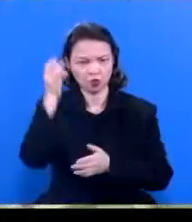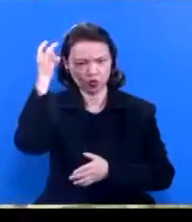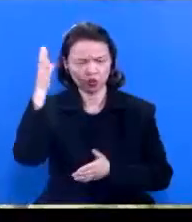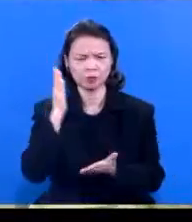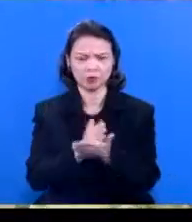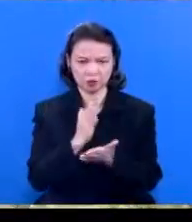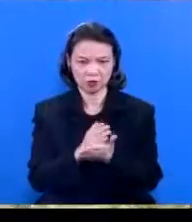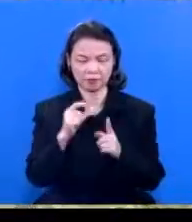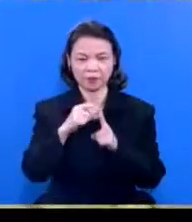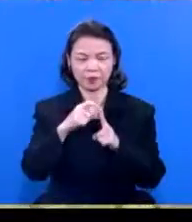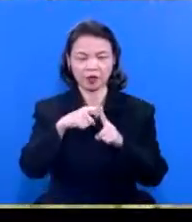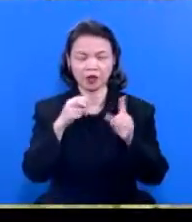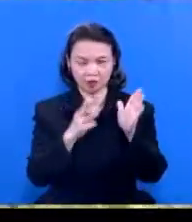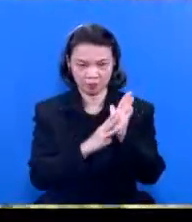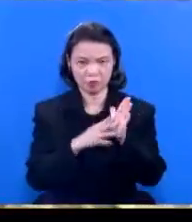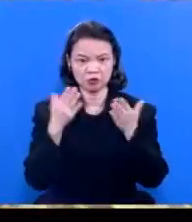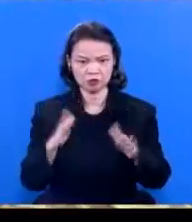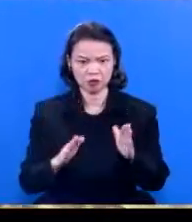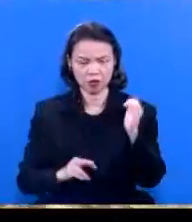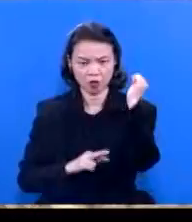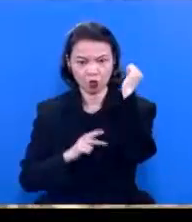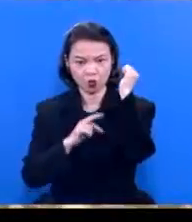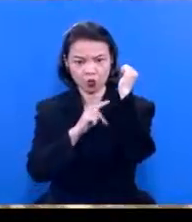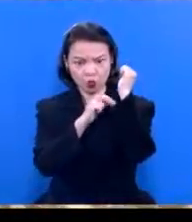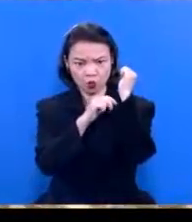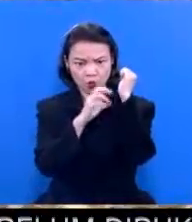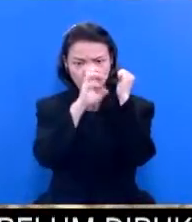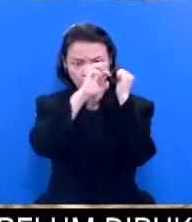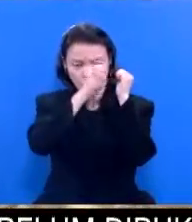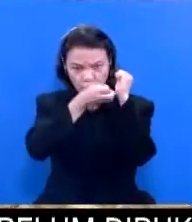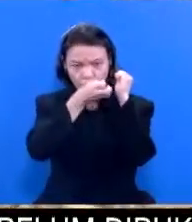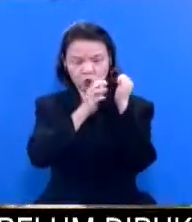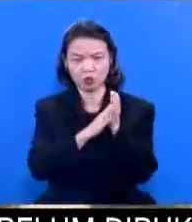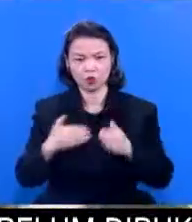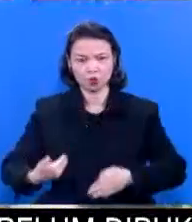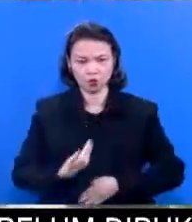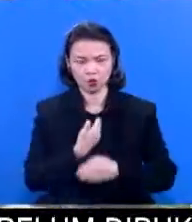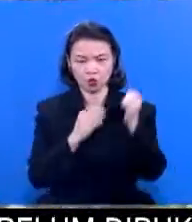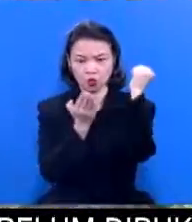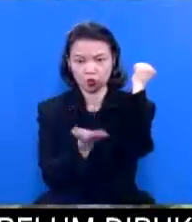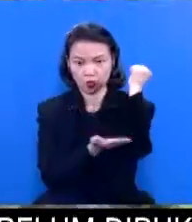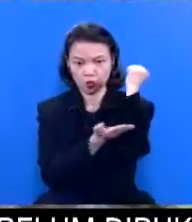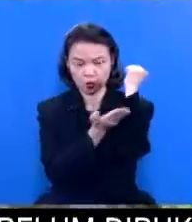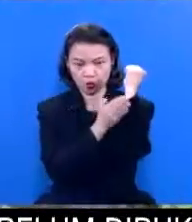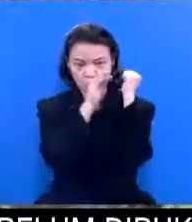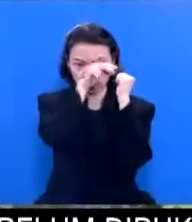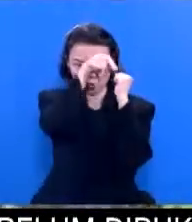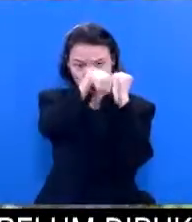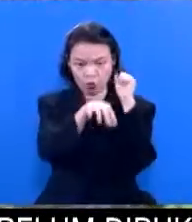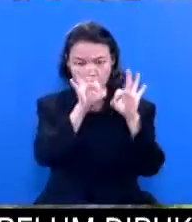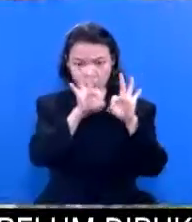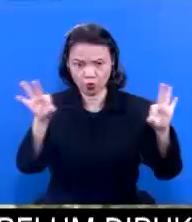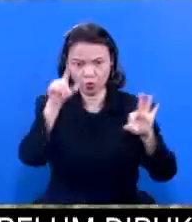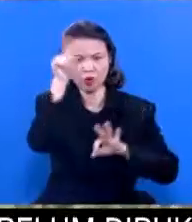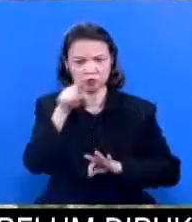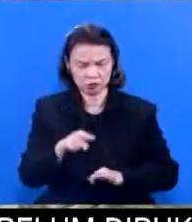Cilejit. Naas, usai memanjat dan mengambil buah di puncak pohon, korban diduga menyenggol batang bambu yang menjuntai pada bentangan kabel